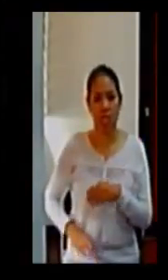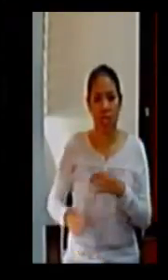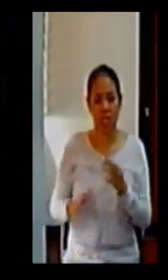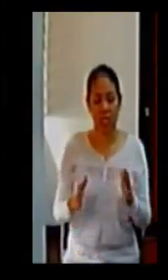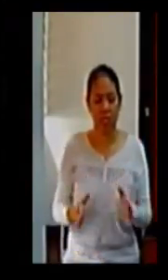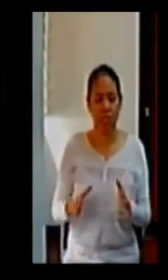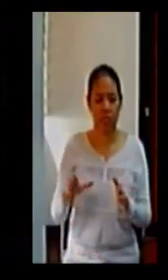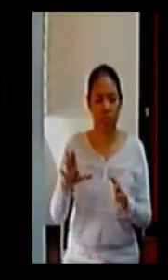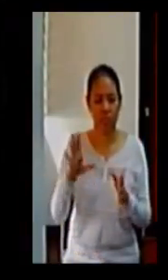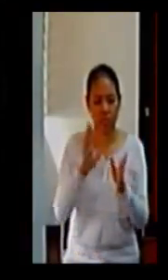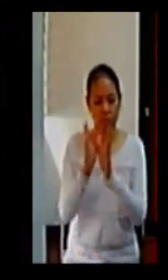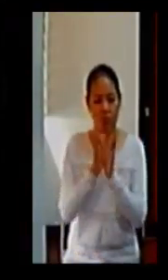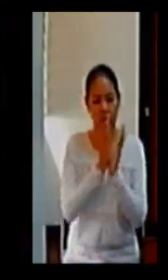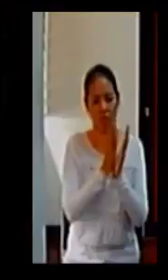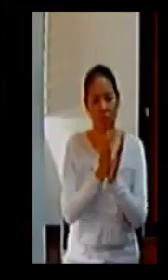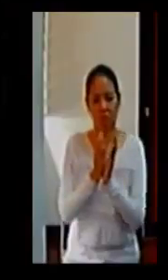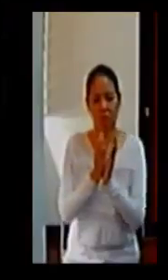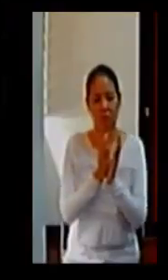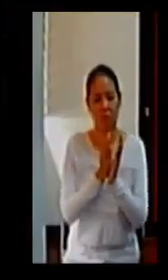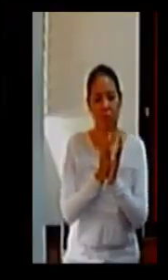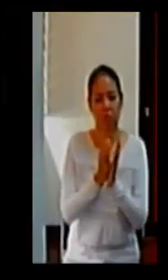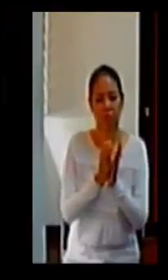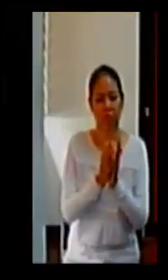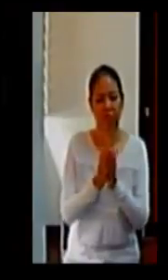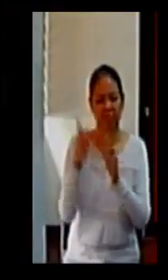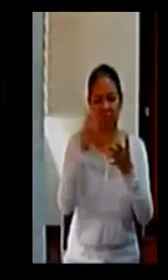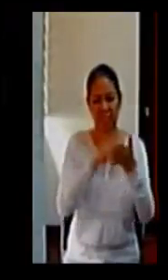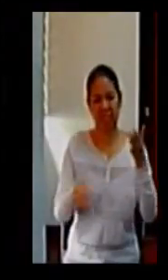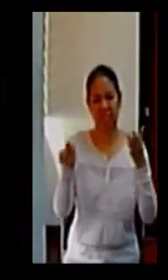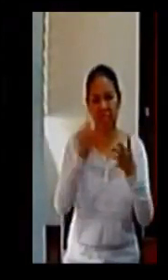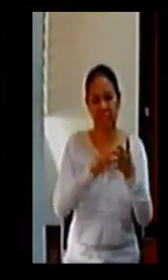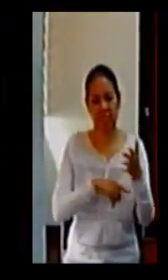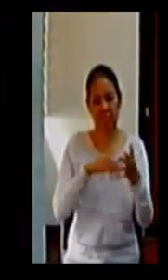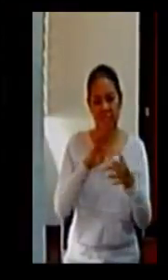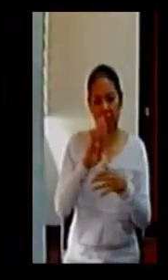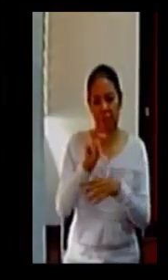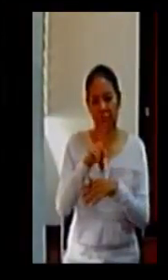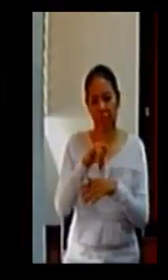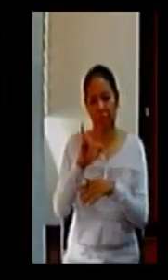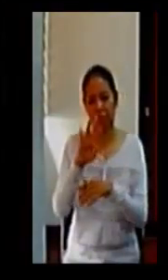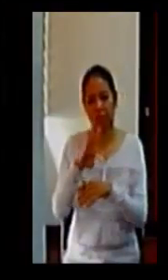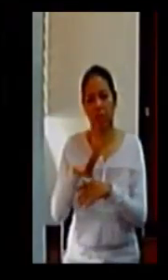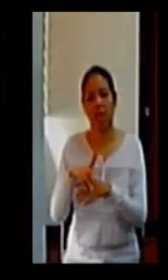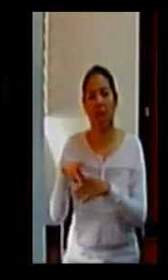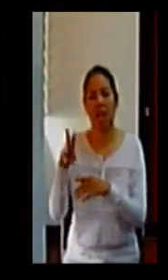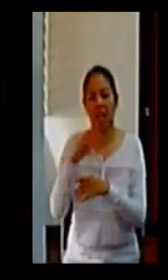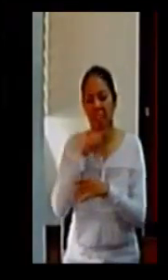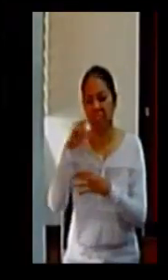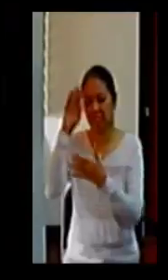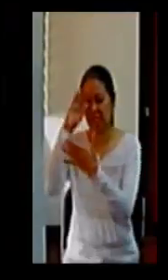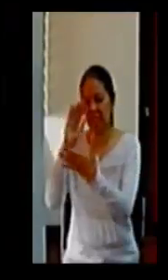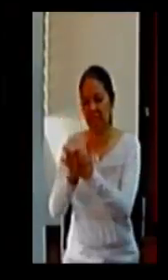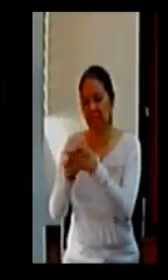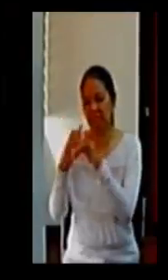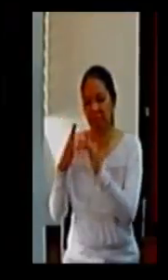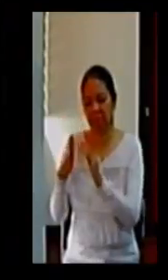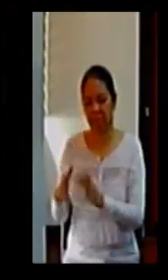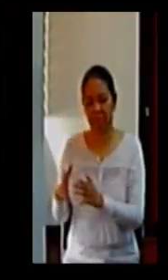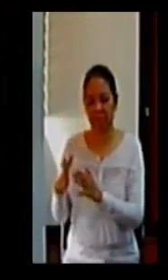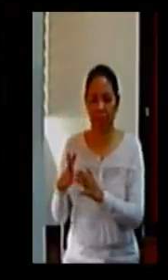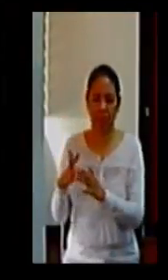ang ugali ng baki as a pagan act. So ngayon hindi na ginagawa ang pagbaki dahil sa mga